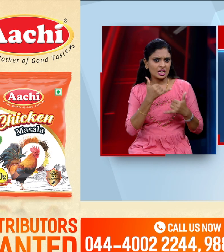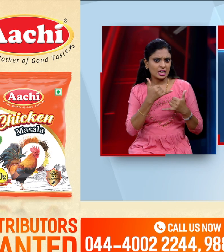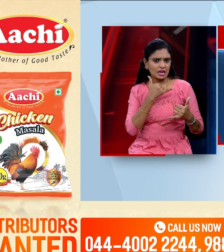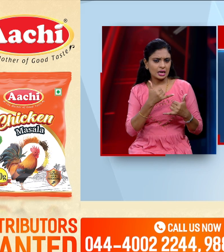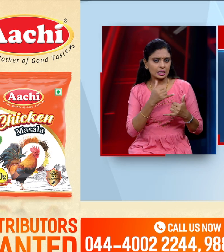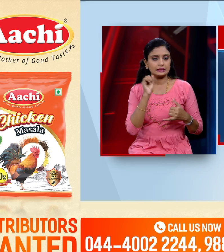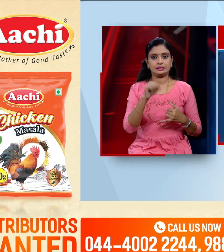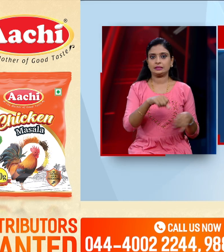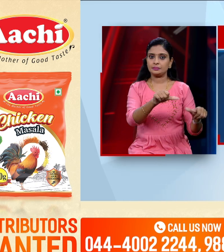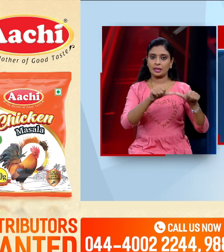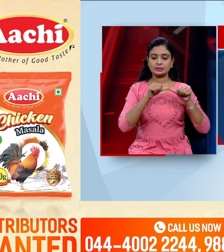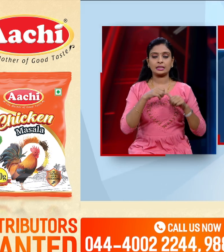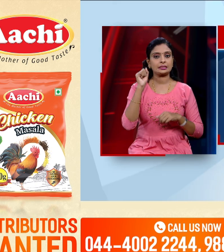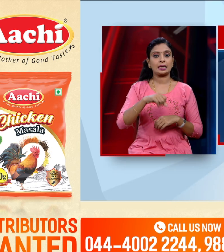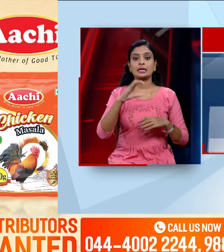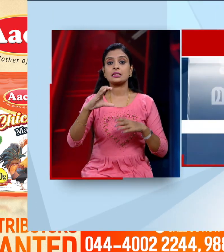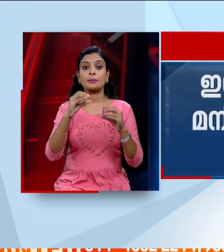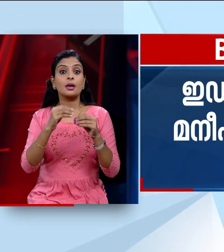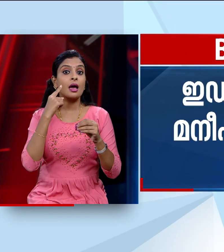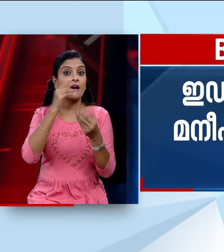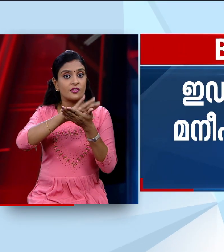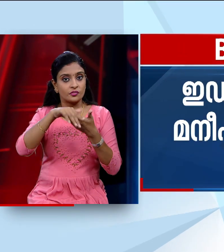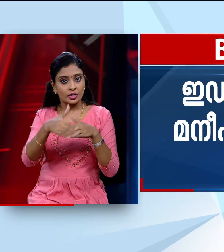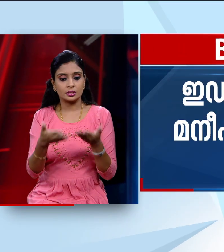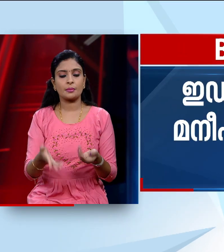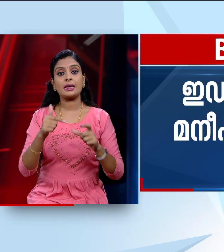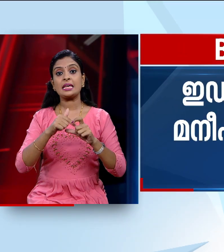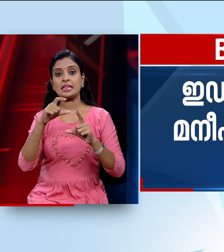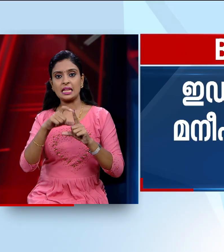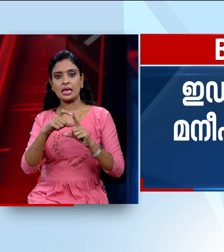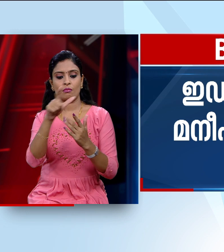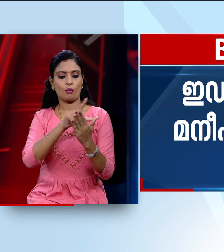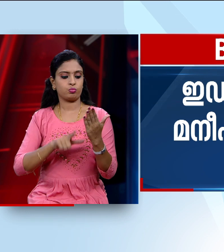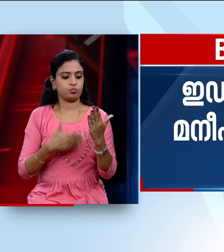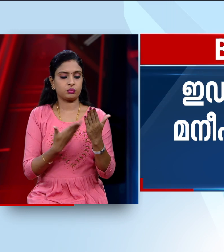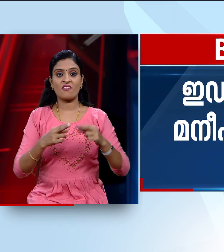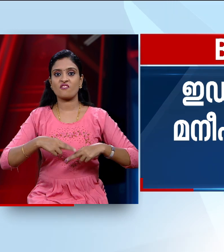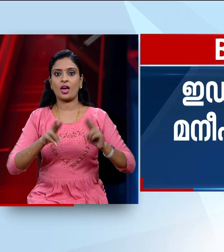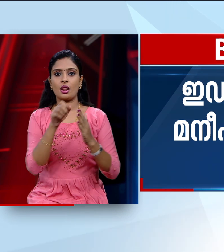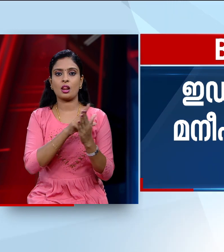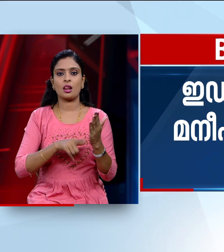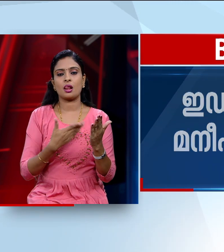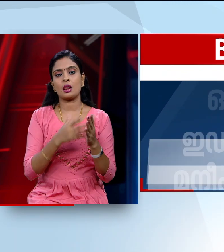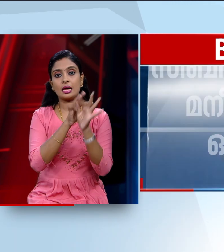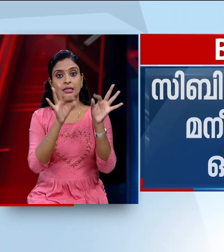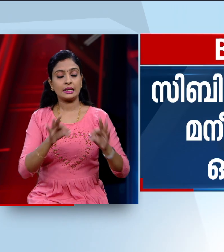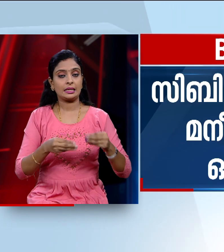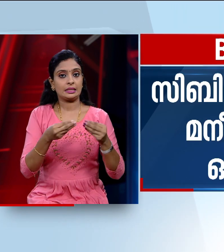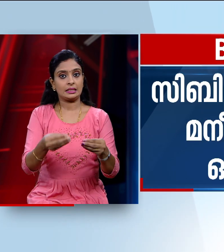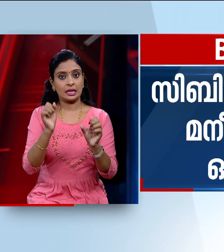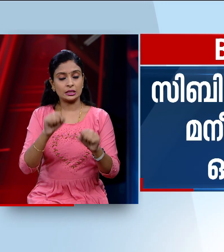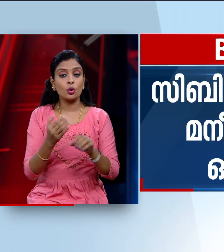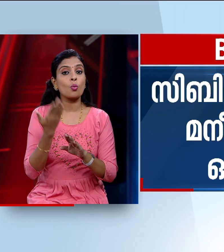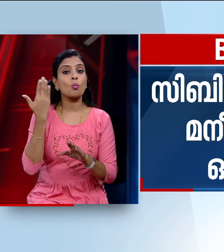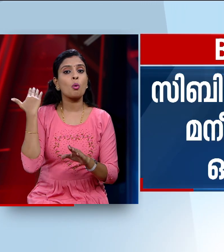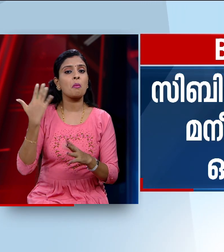അമ്പിളി, സിബിഐക്ക് ശേഷം ഇഡിയും ഇപ്പോൾ കുറ്റപത്രം സമർപ്പിച്ചിരിക്കുകയാണ്. ഇപ്പോൾ ദില്ലി സർക്കാർ അവതരിപ്പിച്ച ഏറെ വിവാദമായ